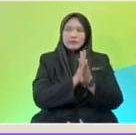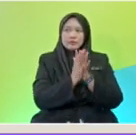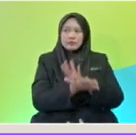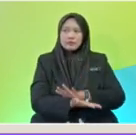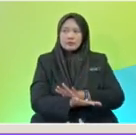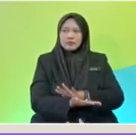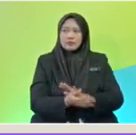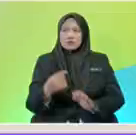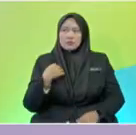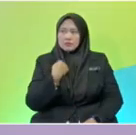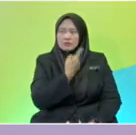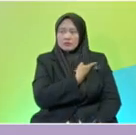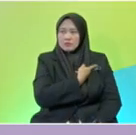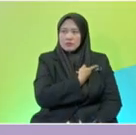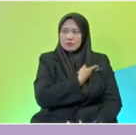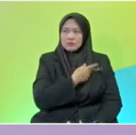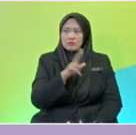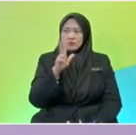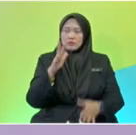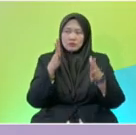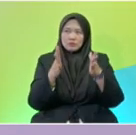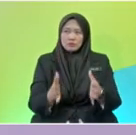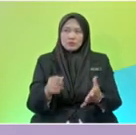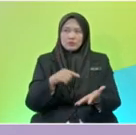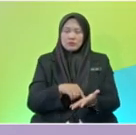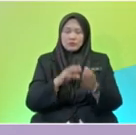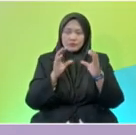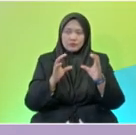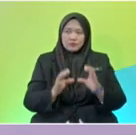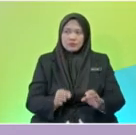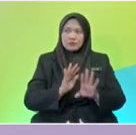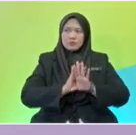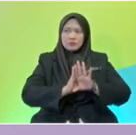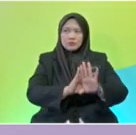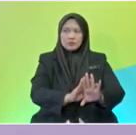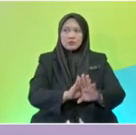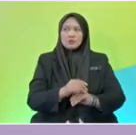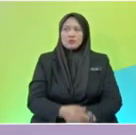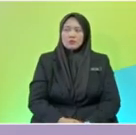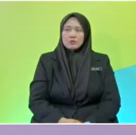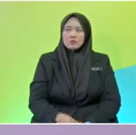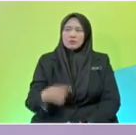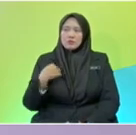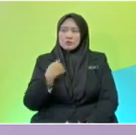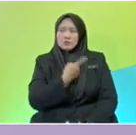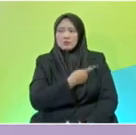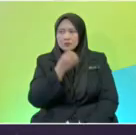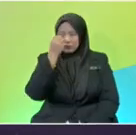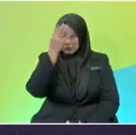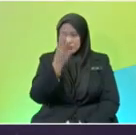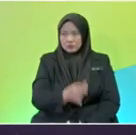kita punya tiga orang nih Cari kita menolak nih satu dua ini kita beli terangkan dalam